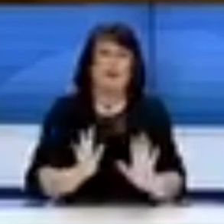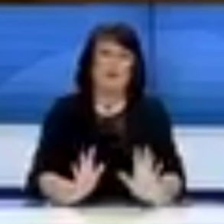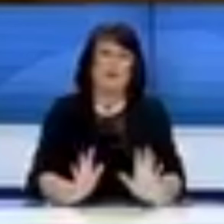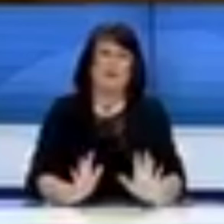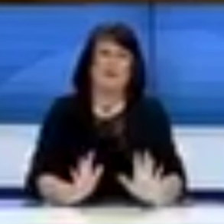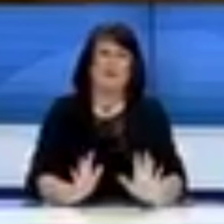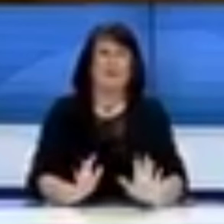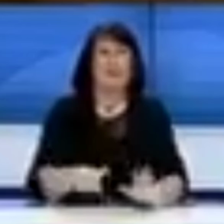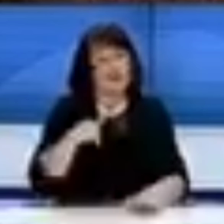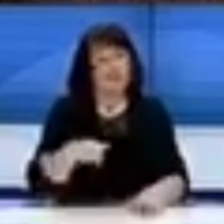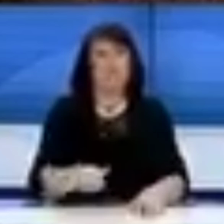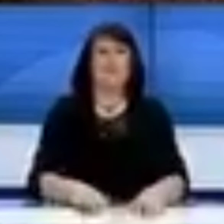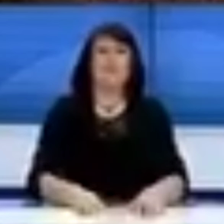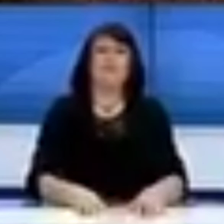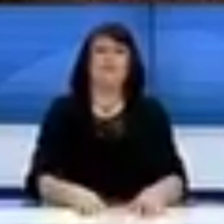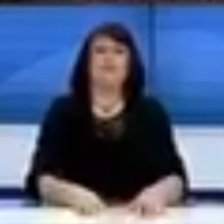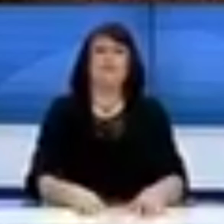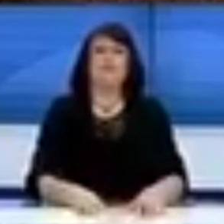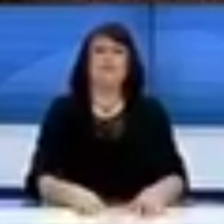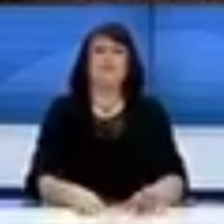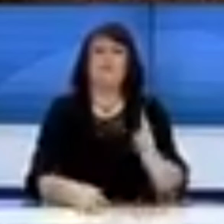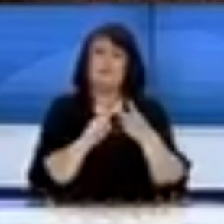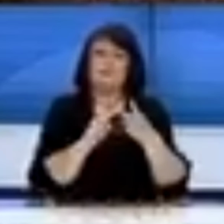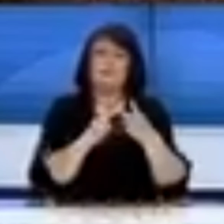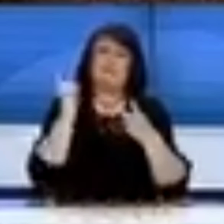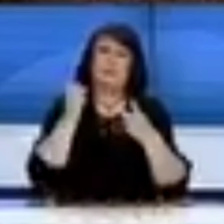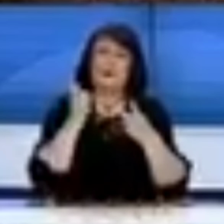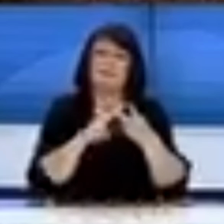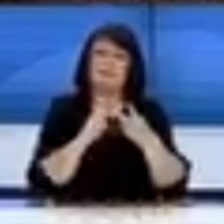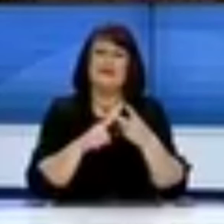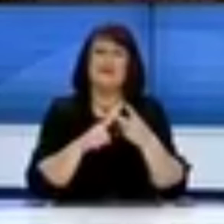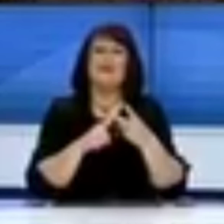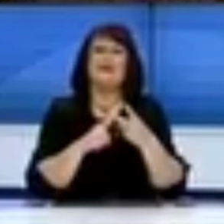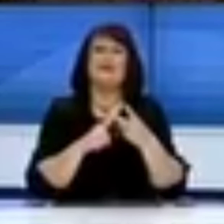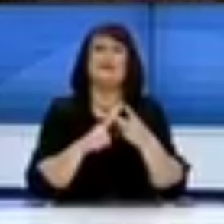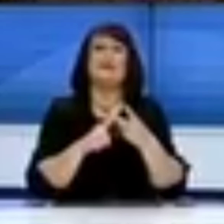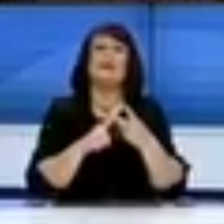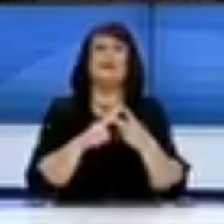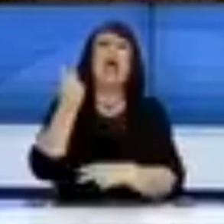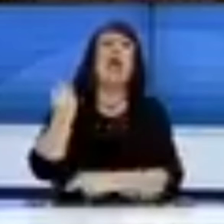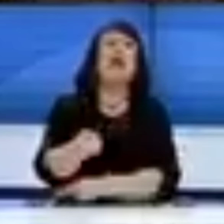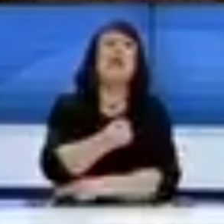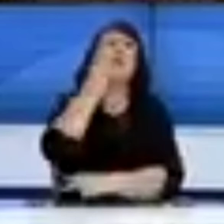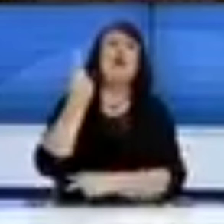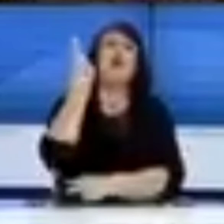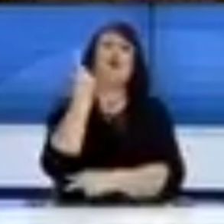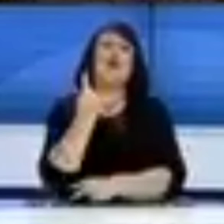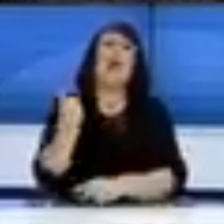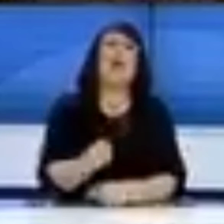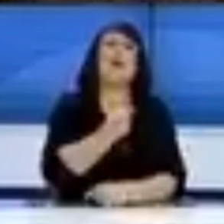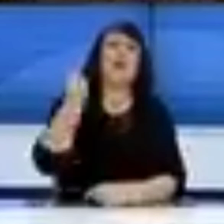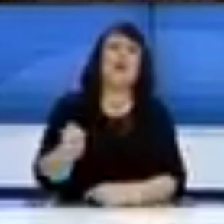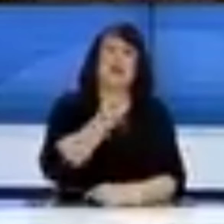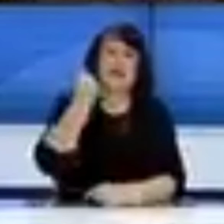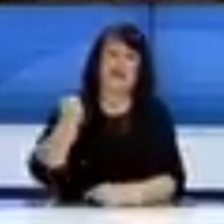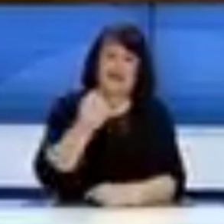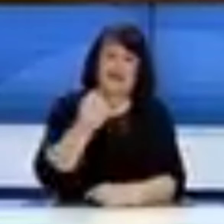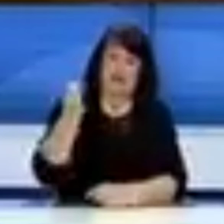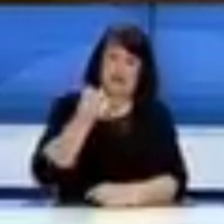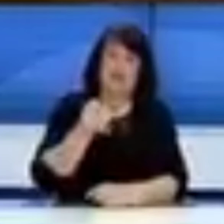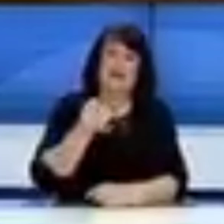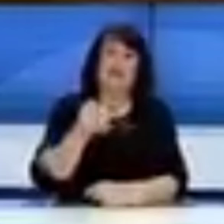ακολουθήσουμε και τώρα. Δεύτερη παρατήρησή σας σχετικά με τις ανεμογεννήτριες. Καταρχάς,